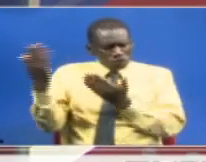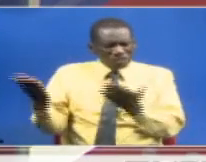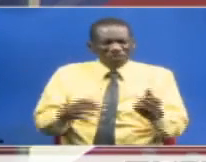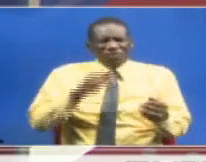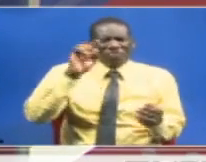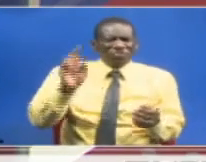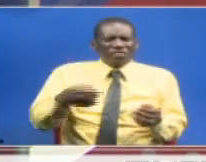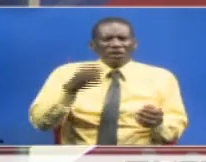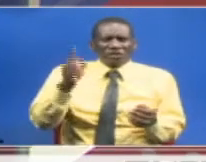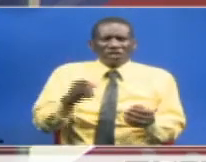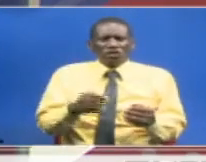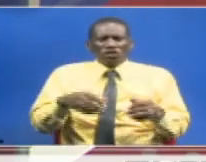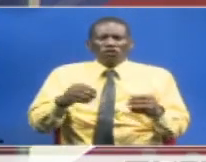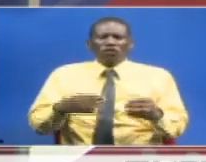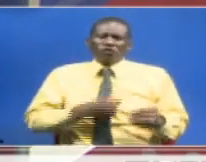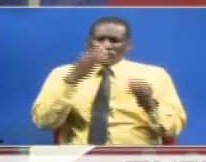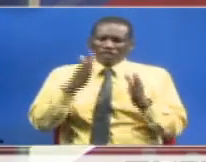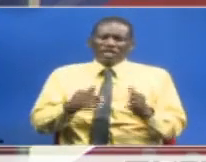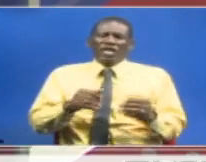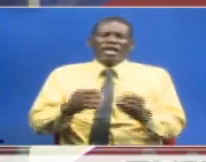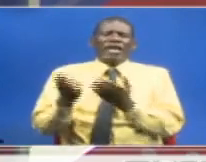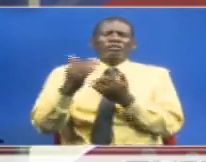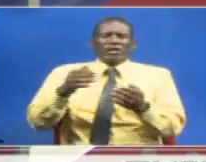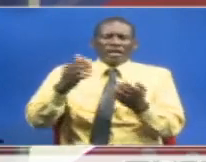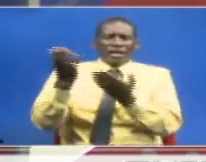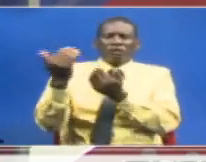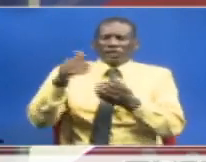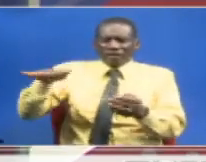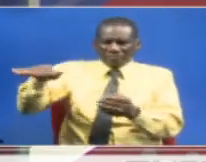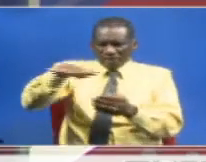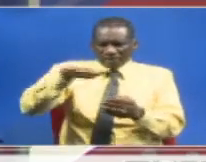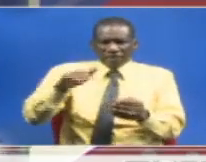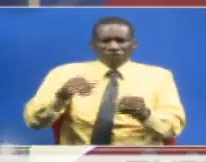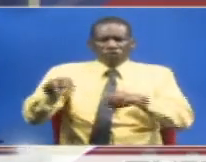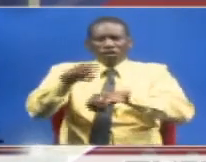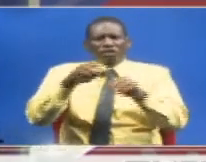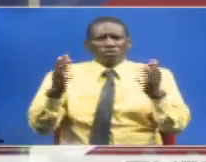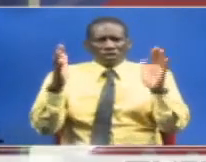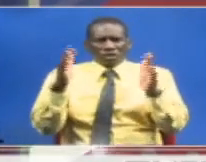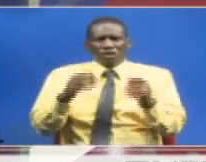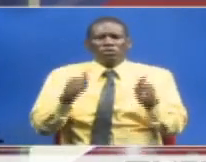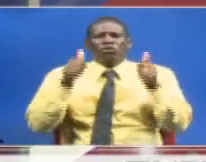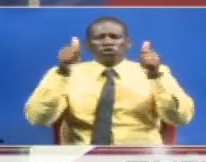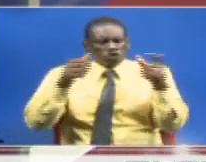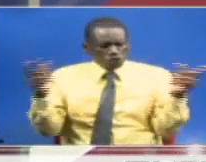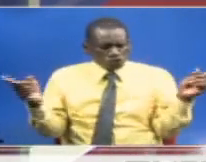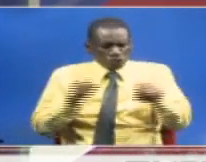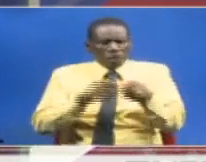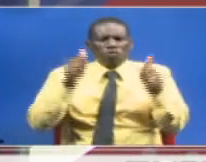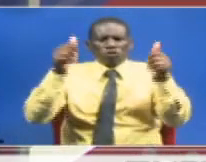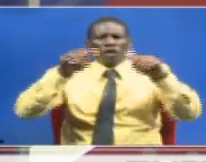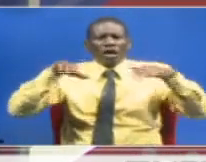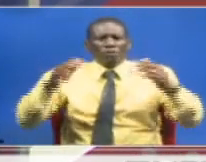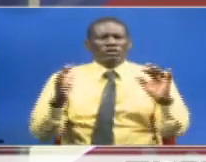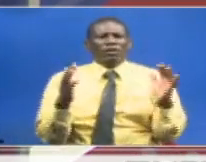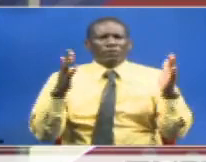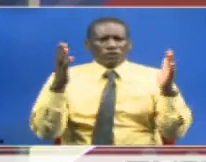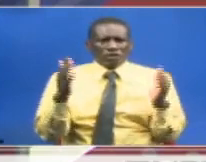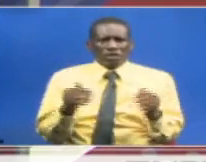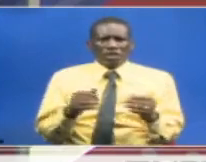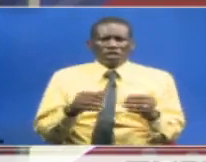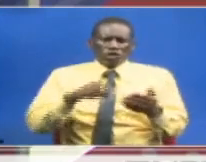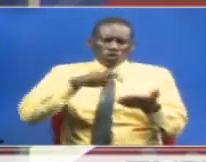wageni wanaotarajiwa kufurika katika eneo hilo kwa sherehe hizo za kitaifa. Kutokana na notisi ya muda mfupi uliopewa kuhusu maadhimisho haya,